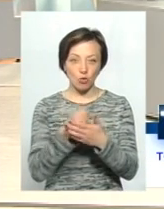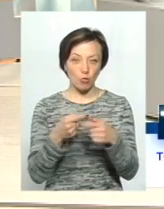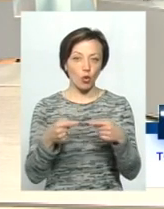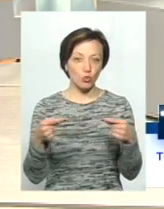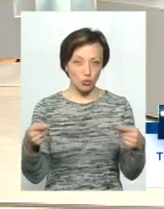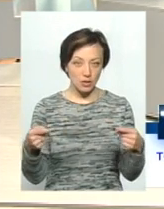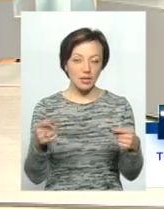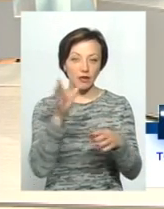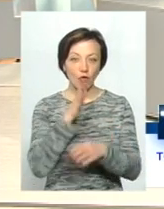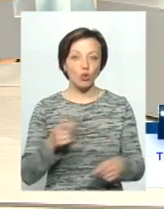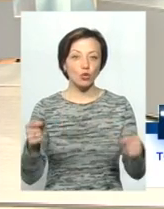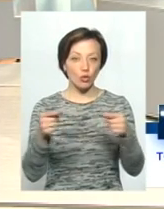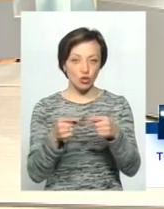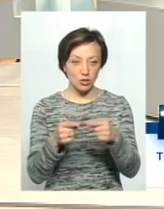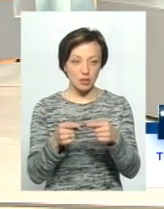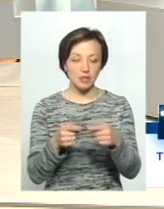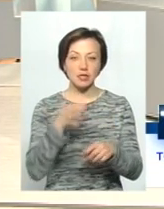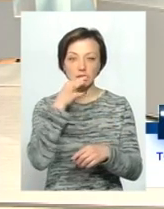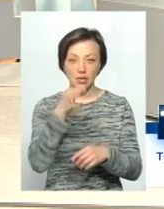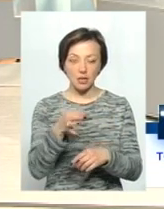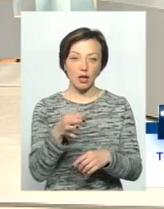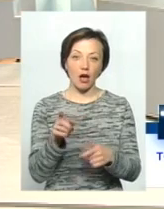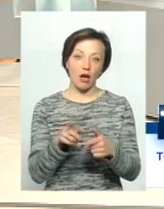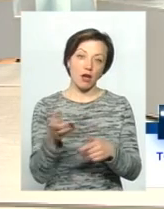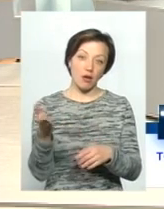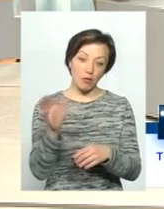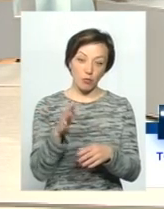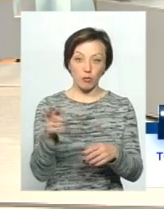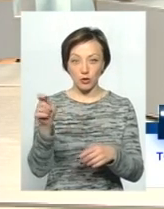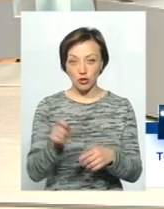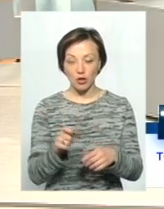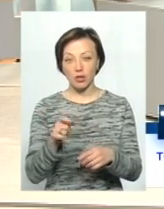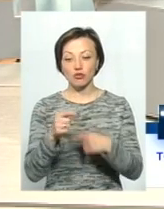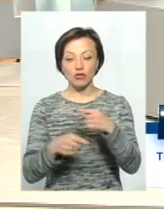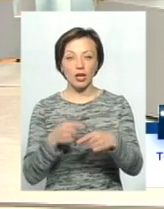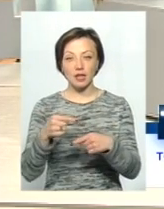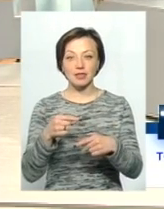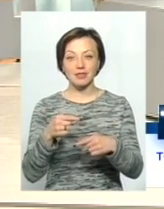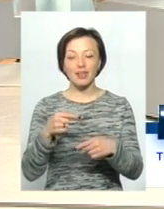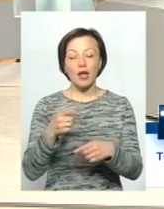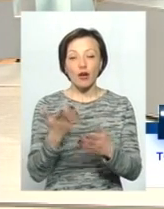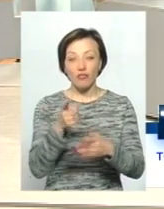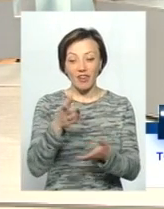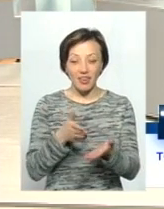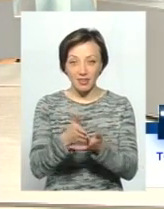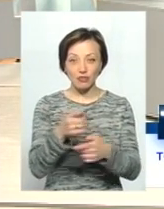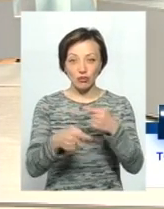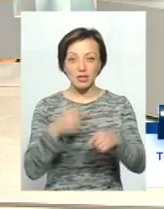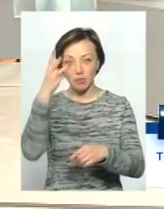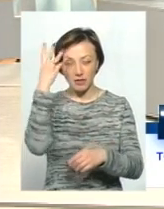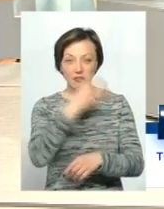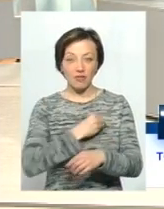продукцію і водночас сказати, що аго, якщо ви проїжджаєте через Хмельницький в Львів, то,